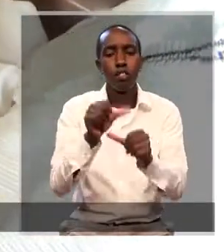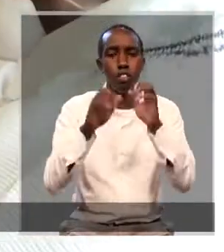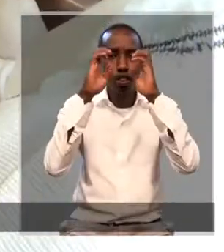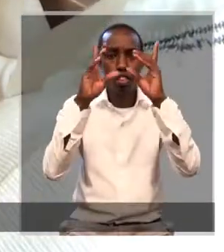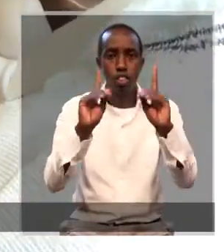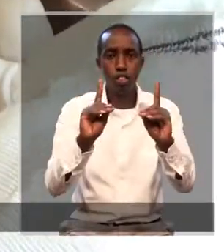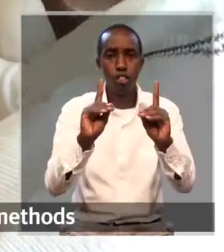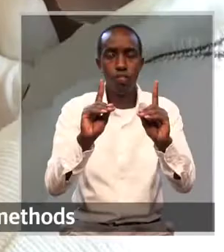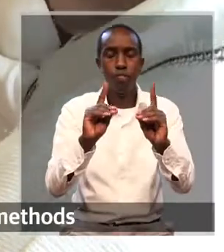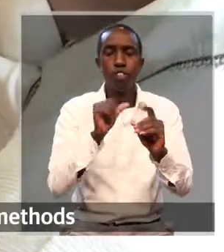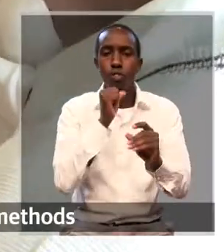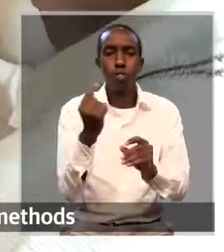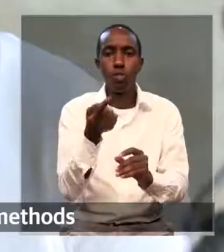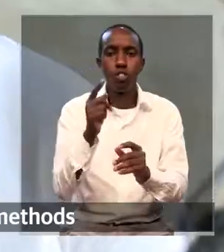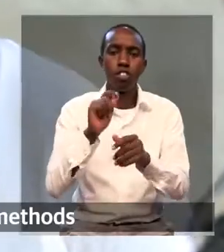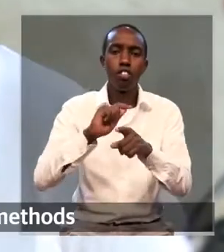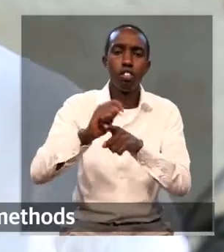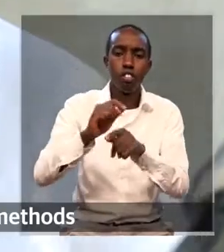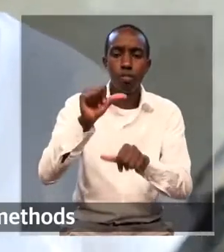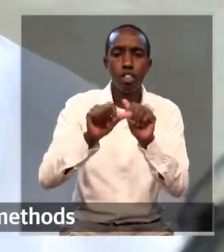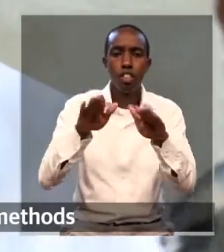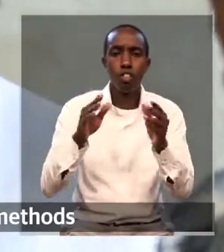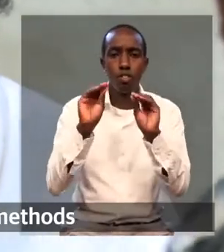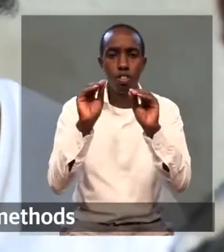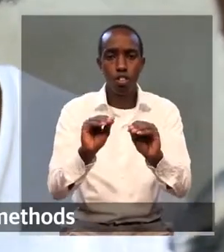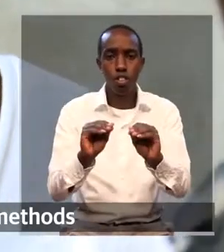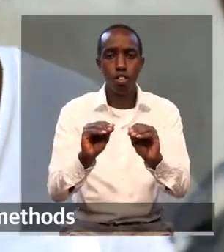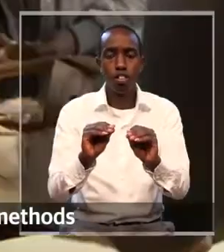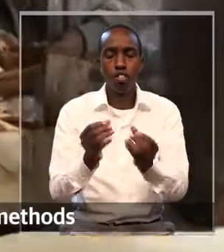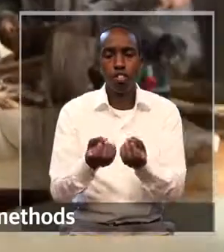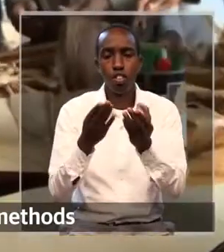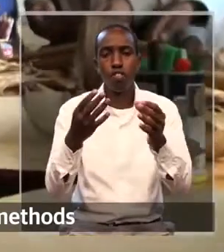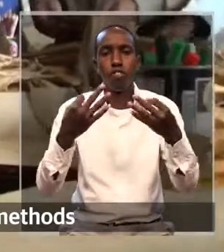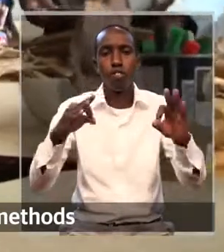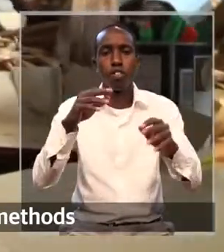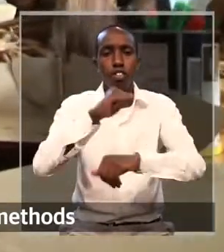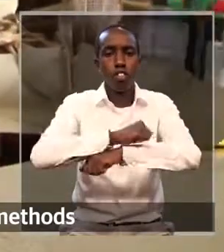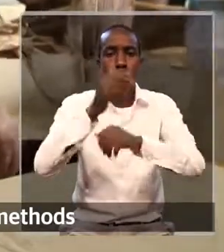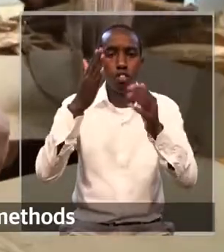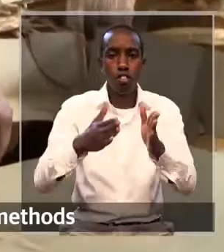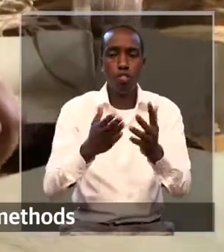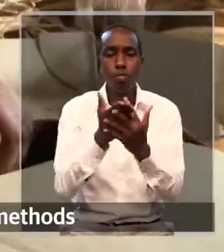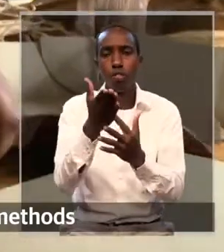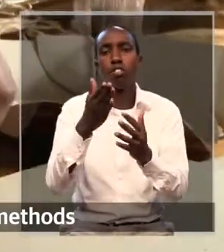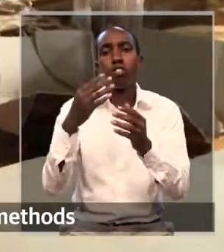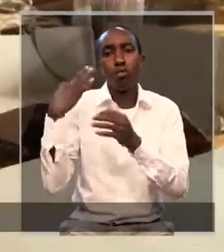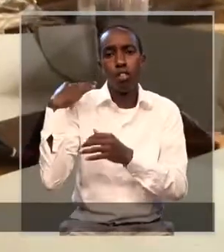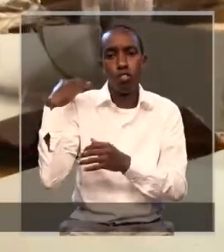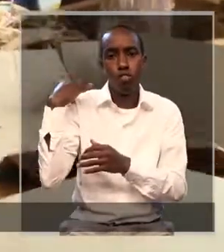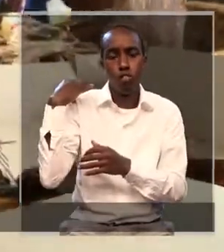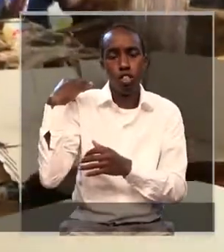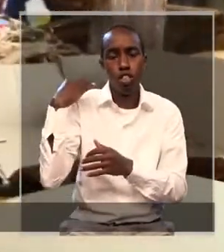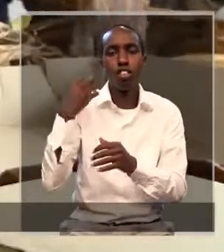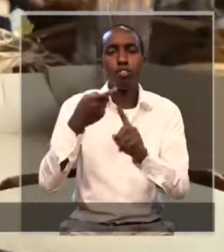ry'uburezi. Uretse kubahugura ku birebana n'uburyo bw'imyigishirize buha urubuga abanyeshuri, binyuze mu bakorerabushake